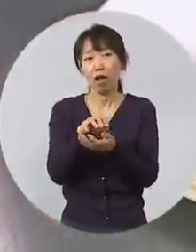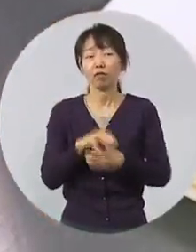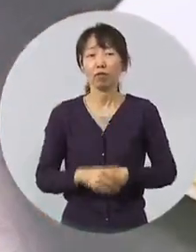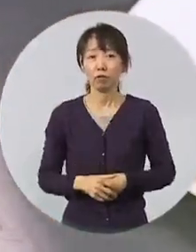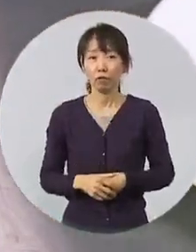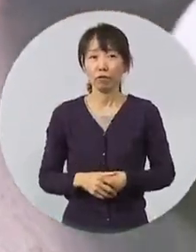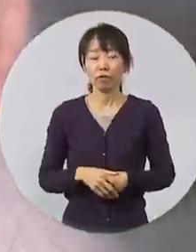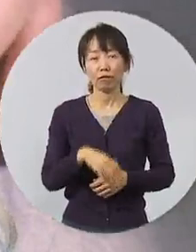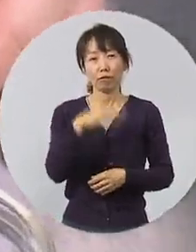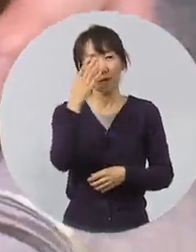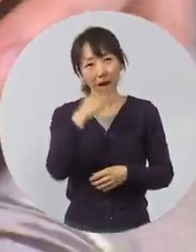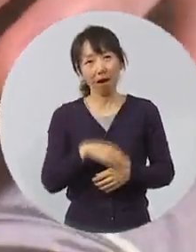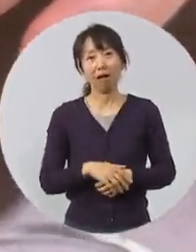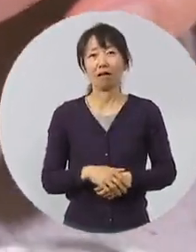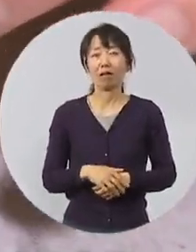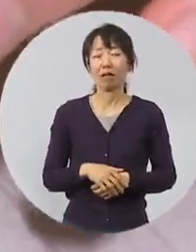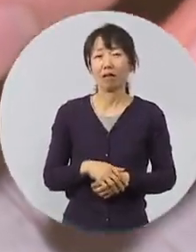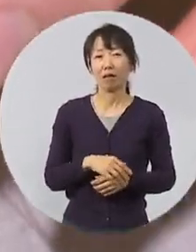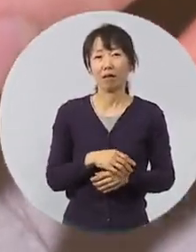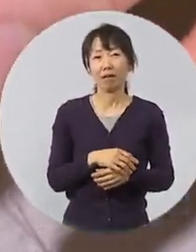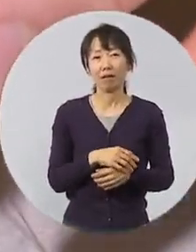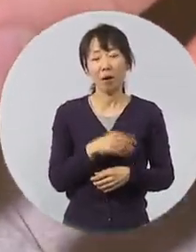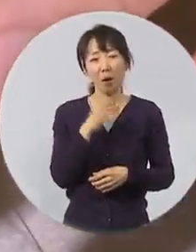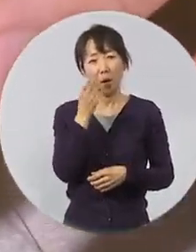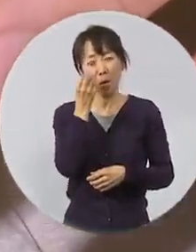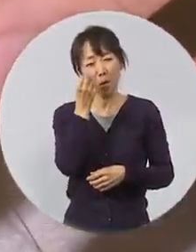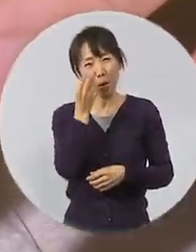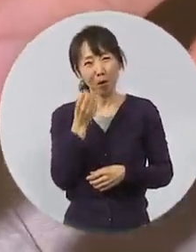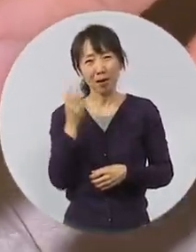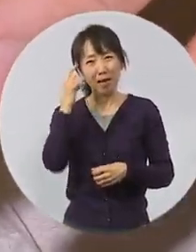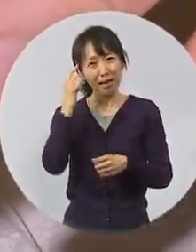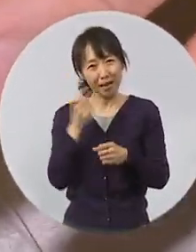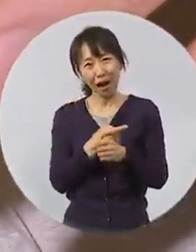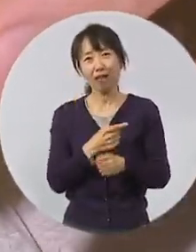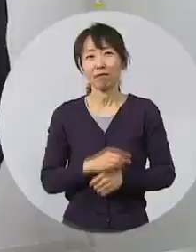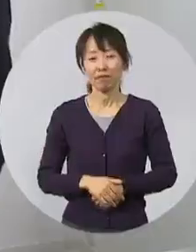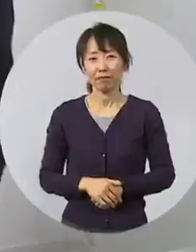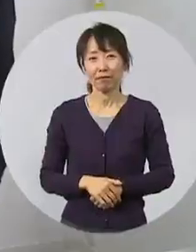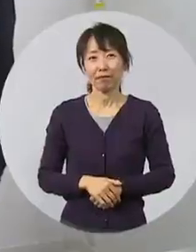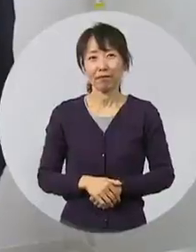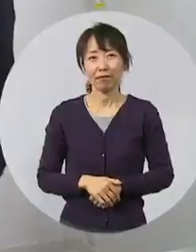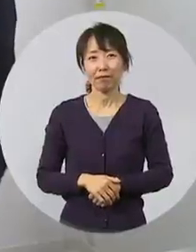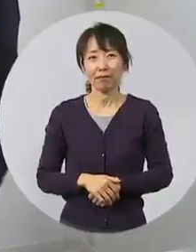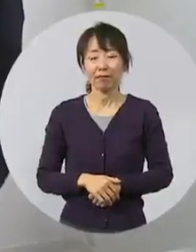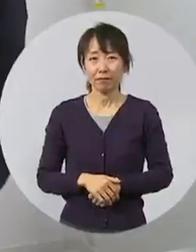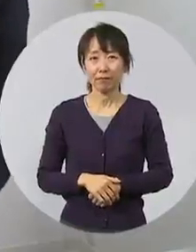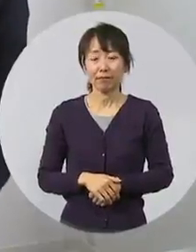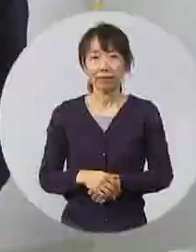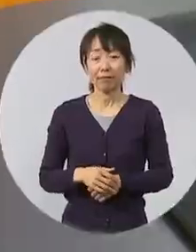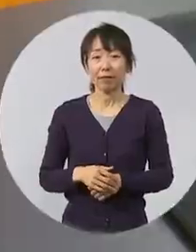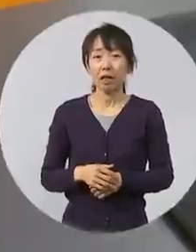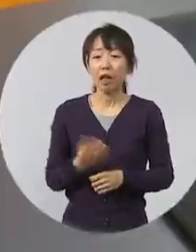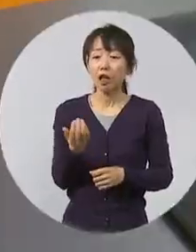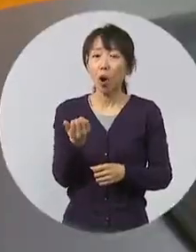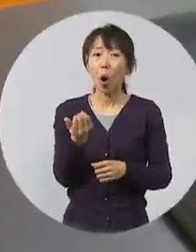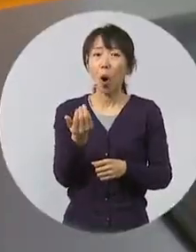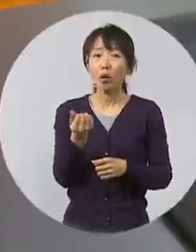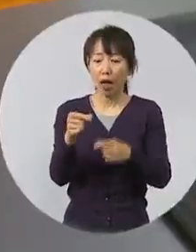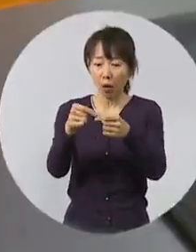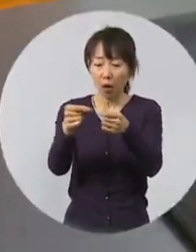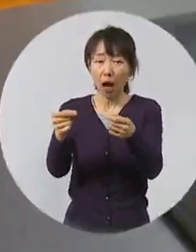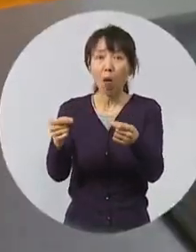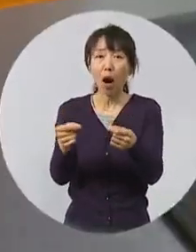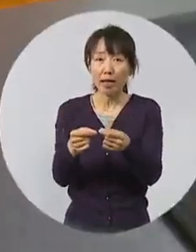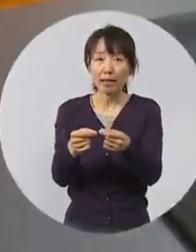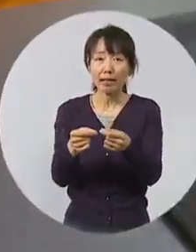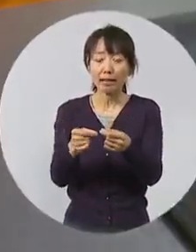。 味噌とマヨネーズ、意外な組み合わせですね。 餃子の皮にピザソ